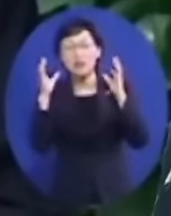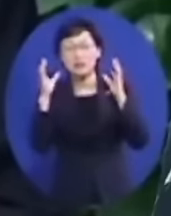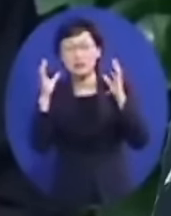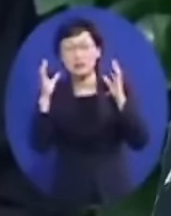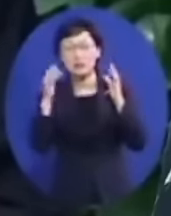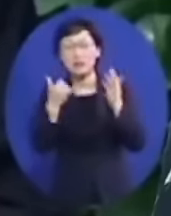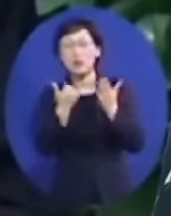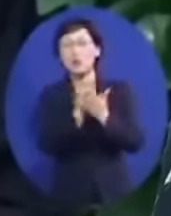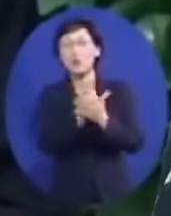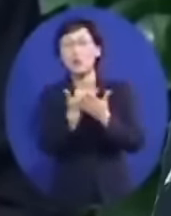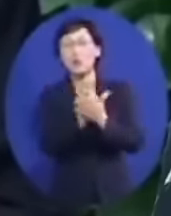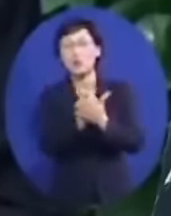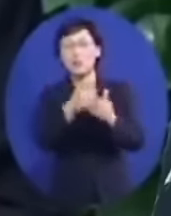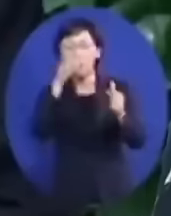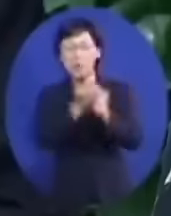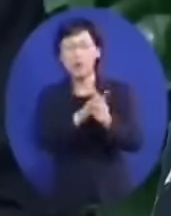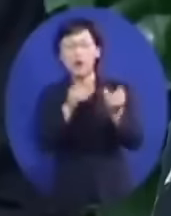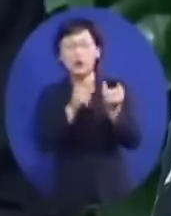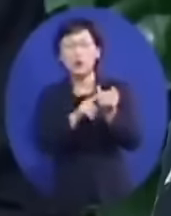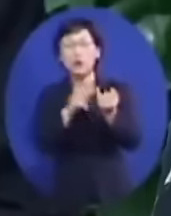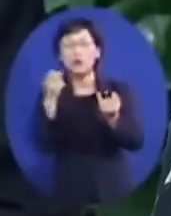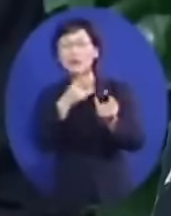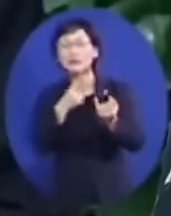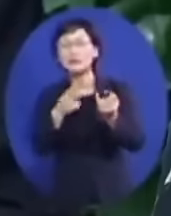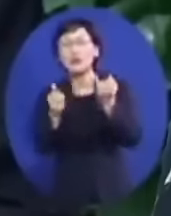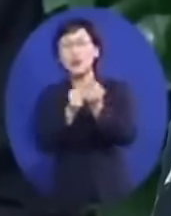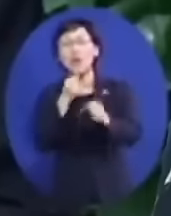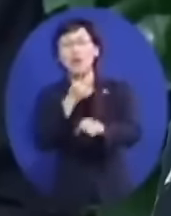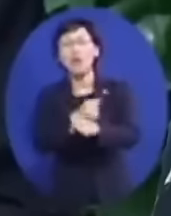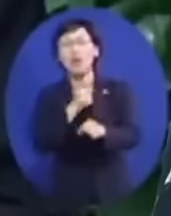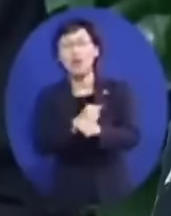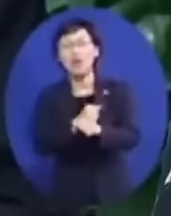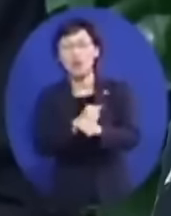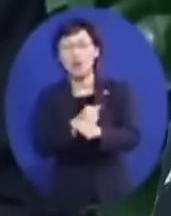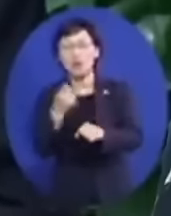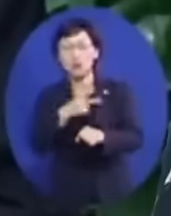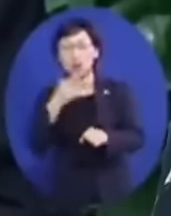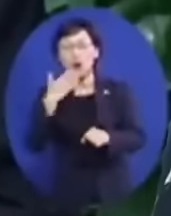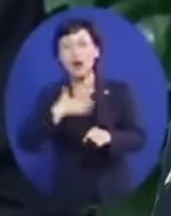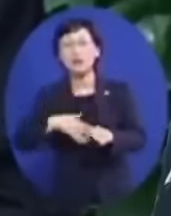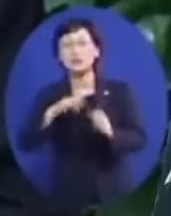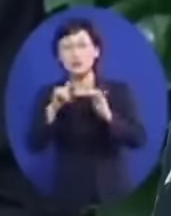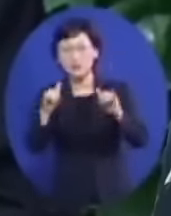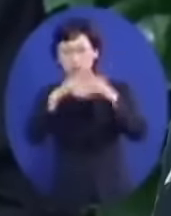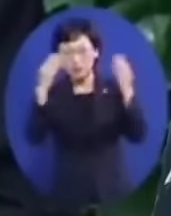고아원에 갖다 맡기고 인생을 재출발하라고 재촉을 하고 또 아는 사람은 다